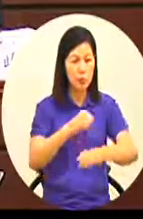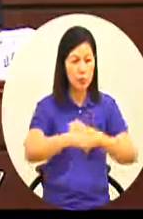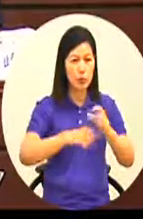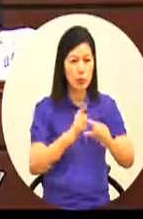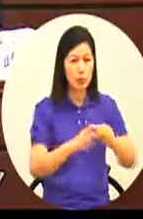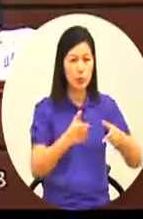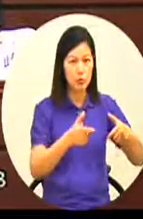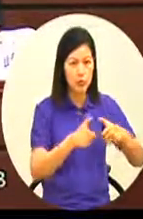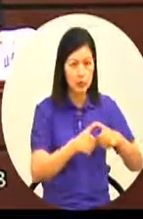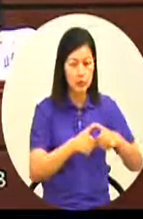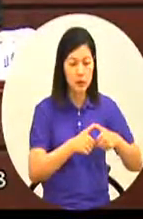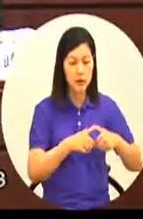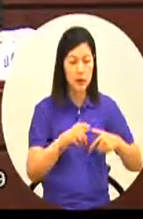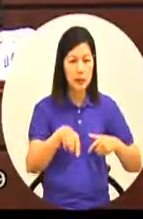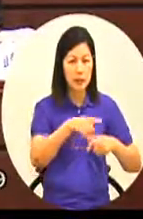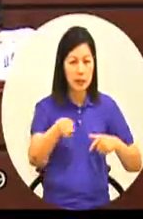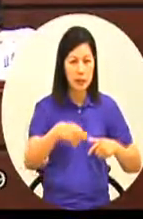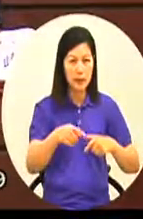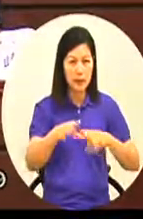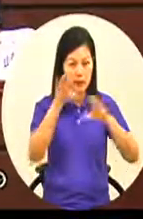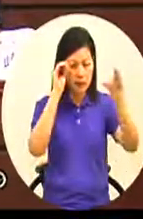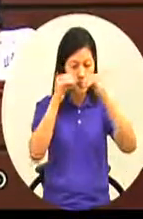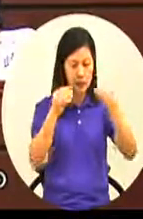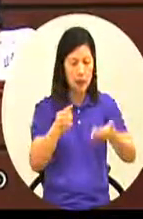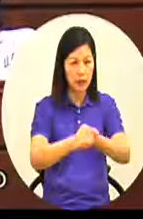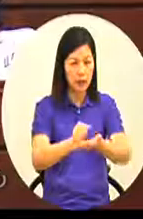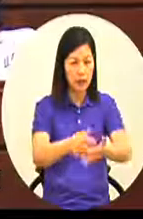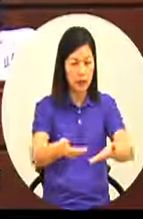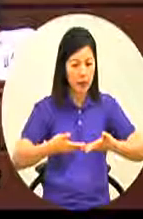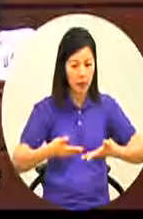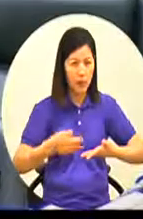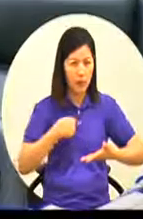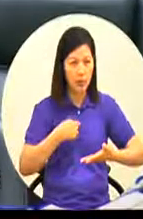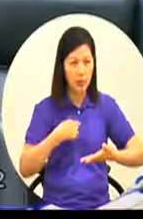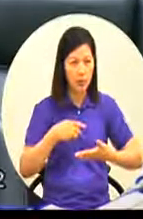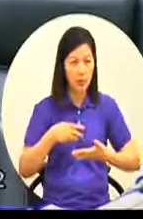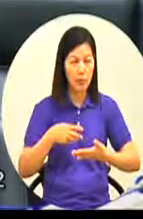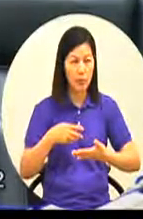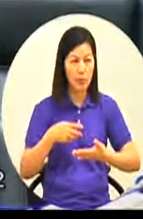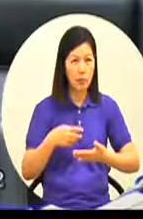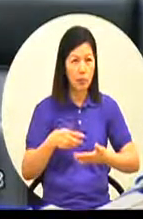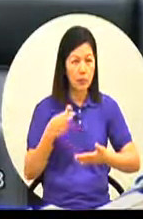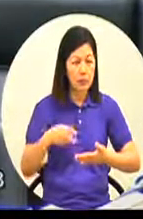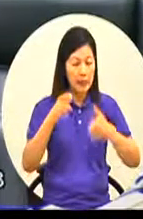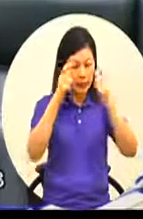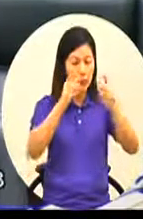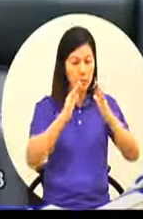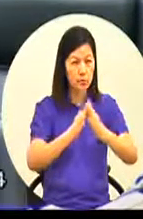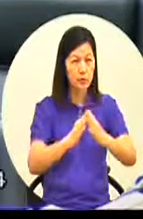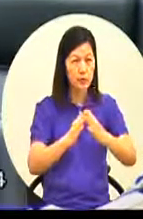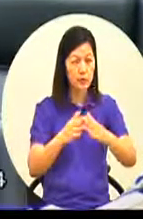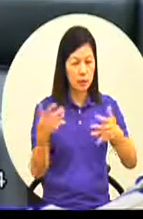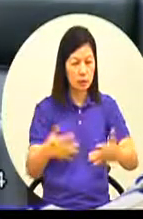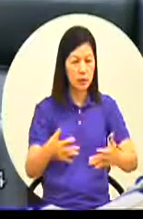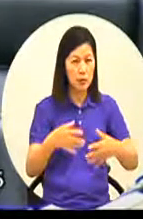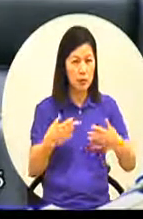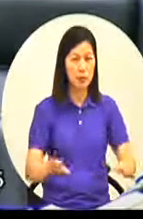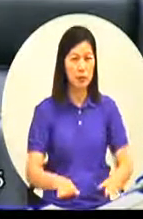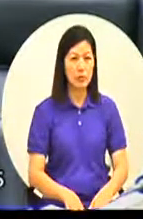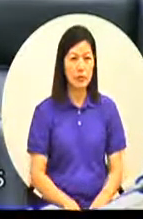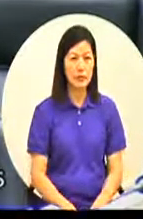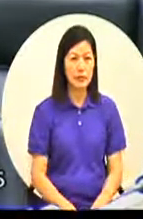紧，你资料给我来交给相关的局处。 啊，当然是原有县那高雄县的部分才比较有问题比较多嘛。啊，因